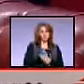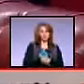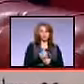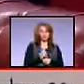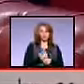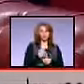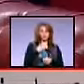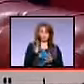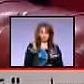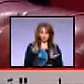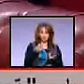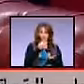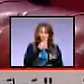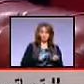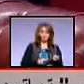فدي كانت